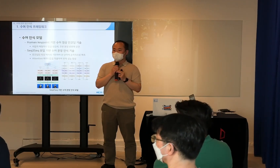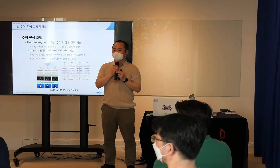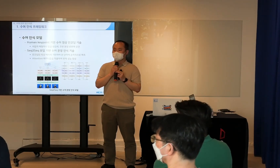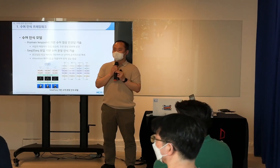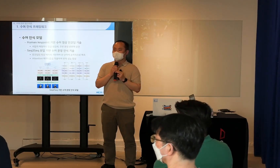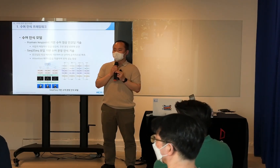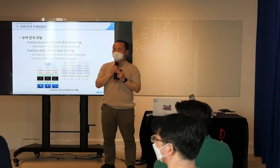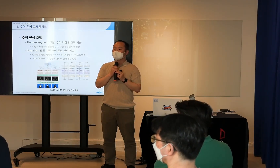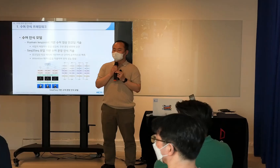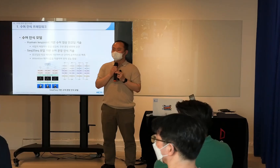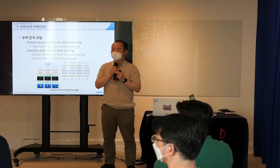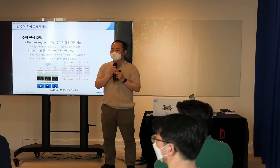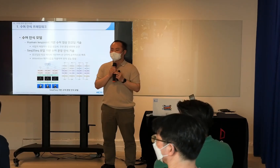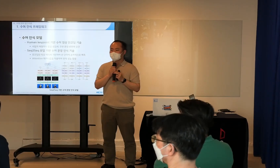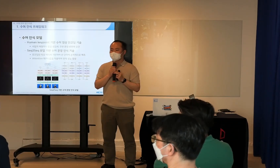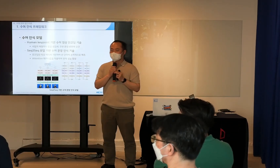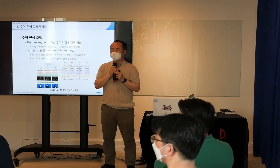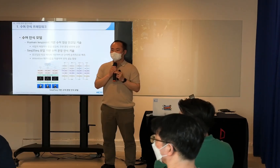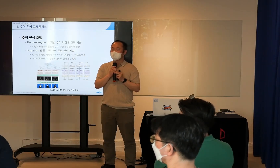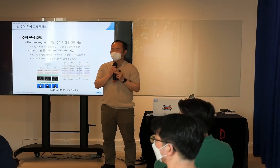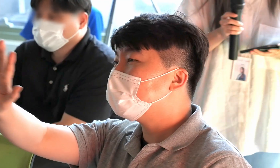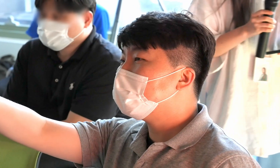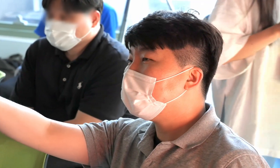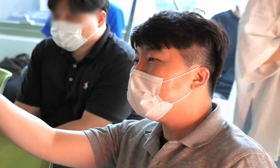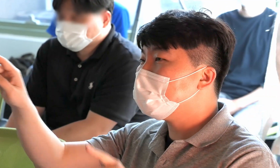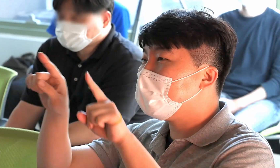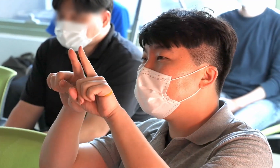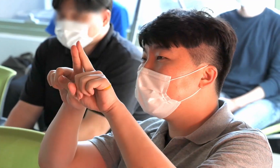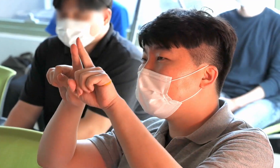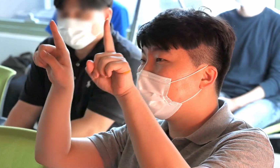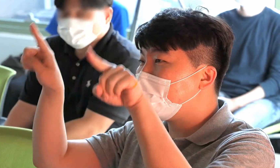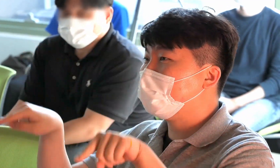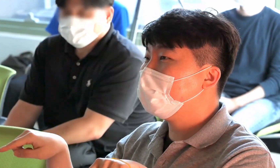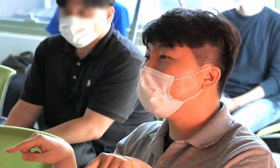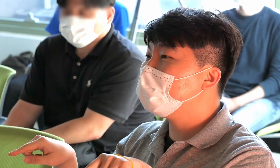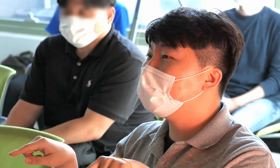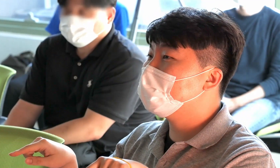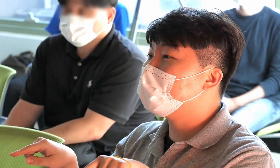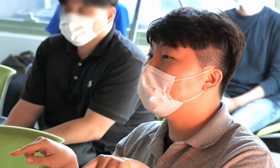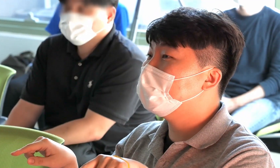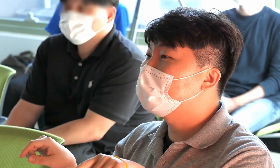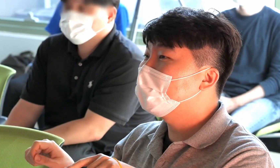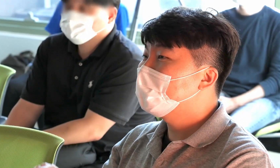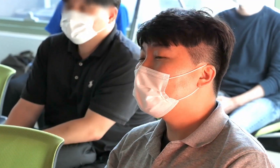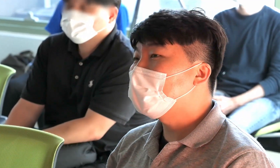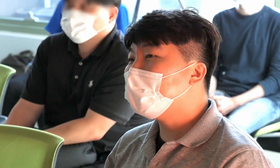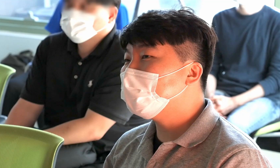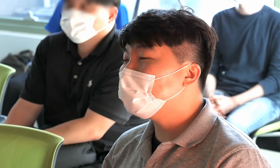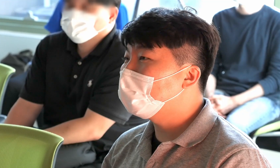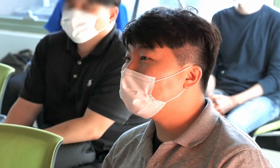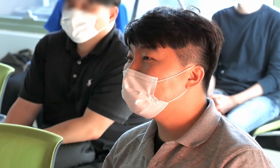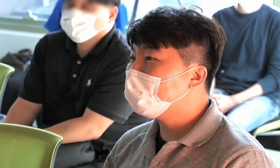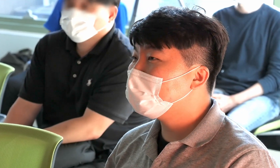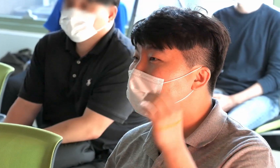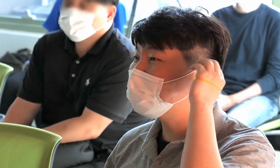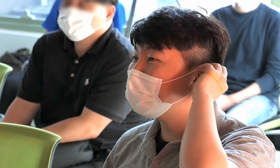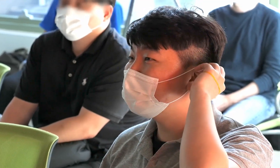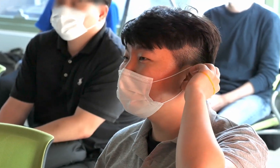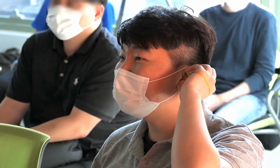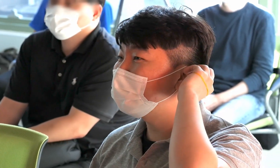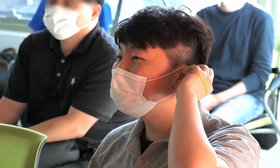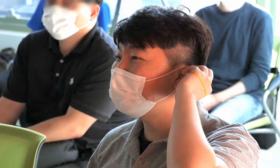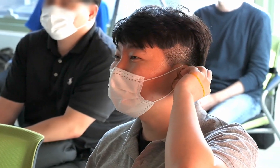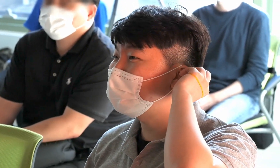저는 아까 전에 사람 여러 명이 뒤에서 지나다닐 때 한 사람만 이렇게 딱 타겟팅을 했었잖아요. 네. 거기에는 또 어떤